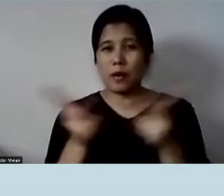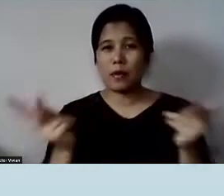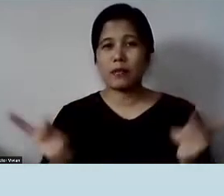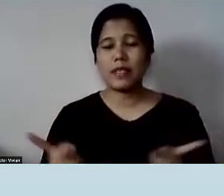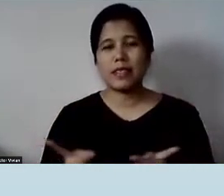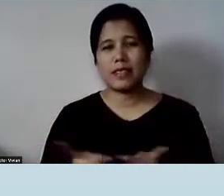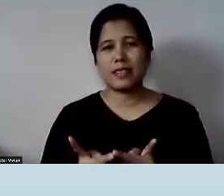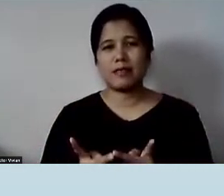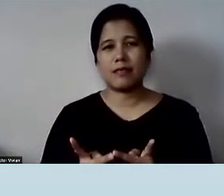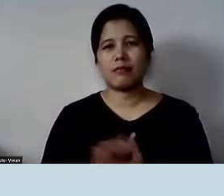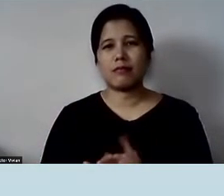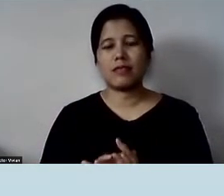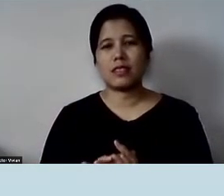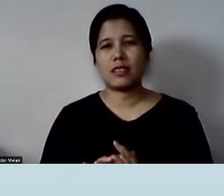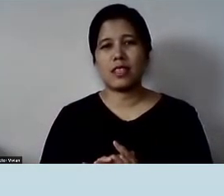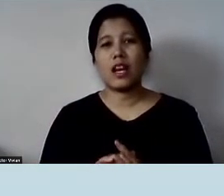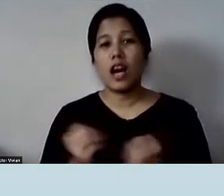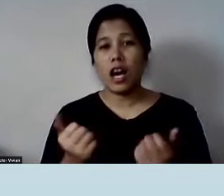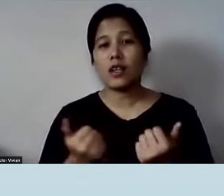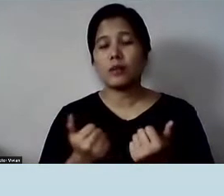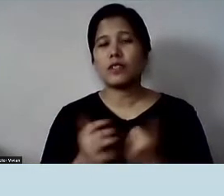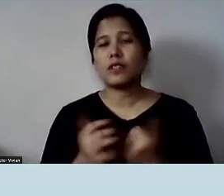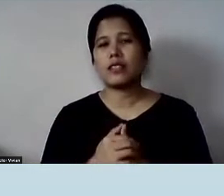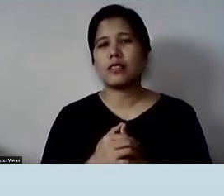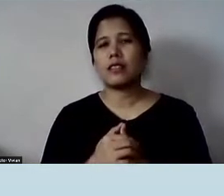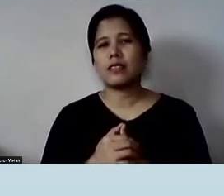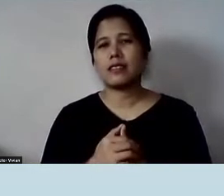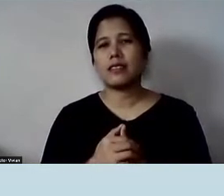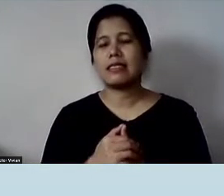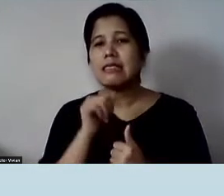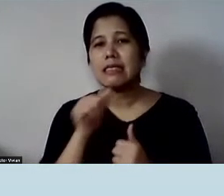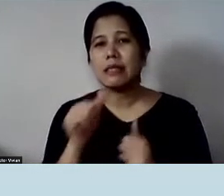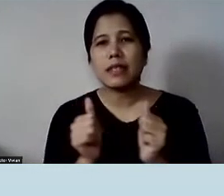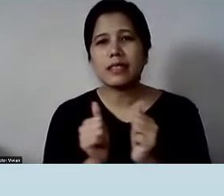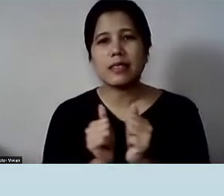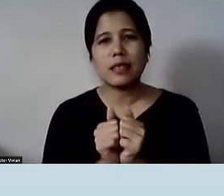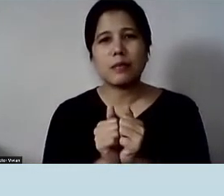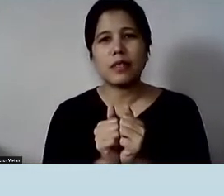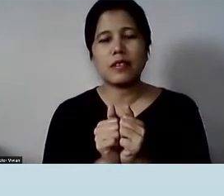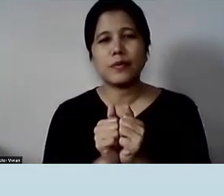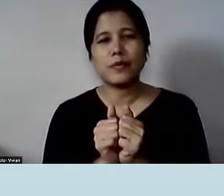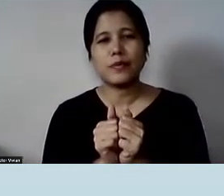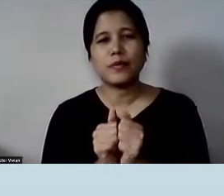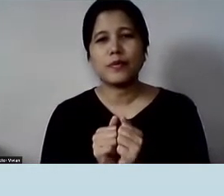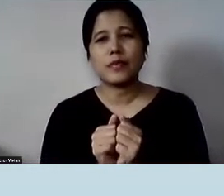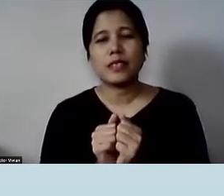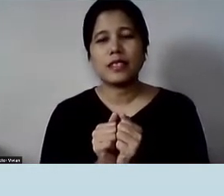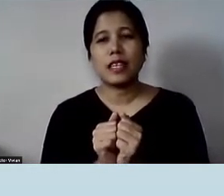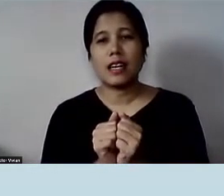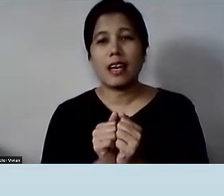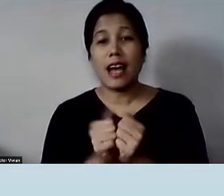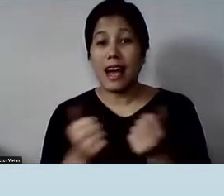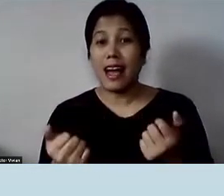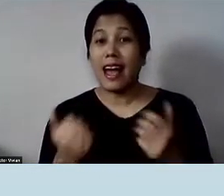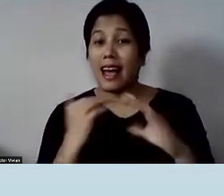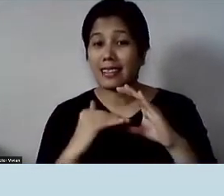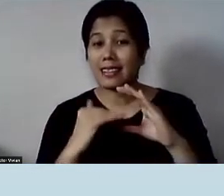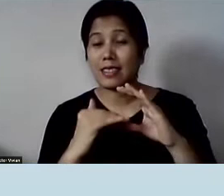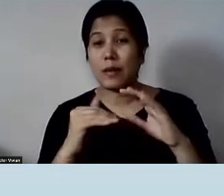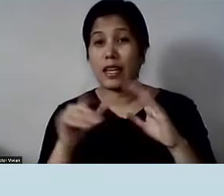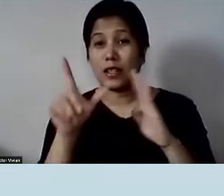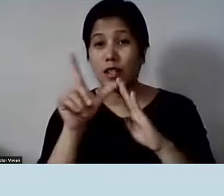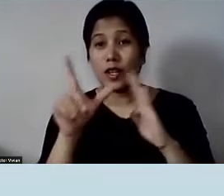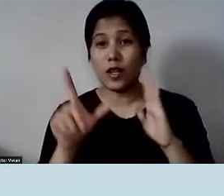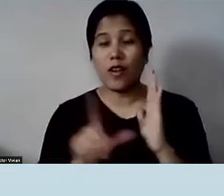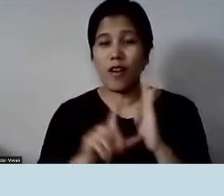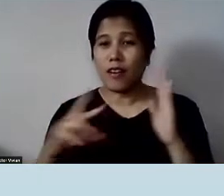your employees with disabilities. Excluded po yun yung nandun na nakalagay sa ating accessibility law. Yung mga